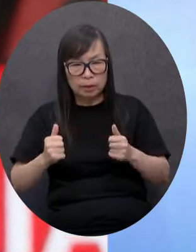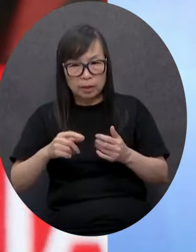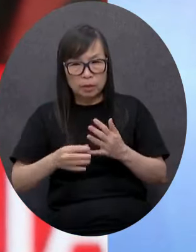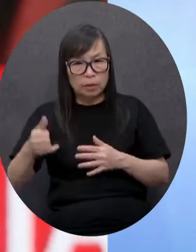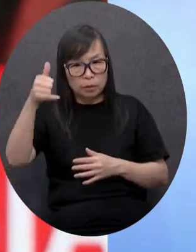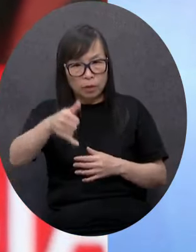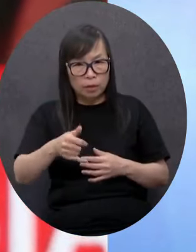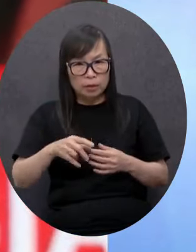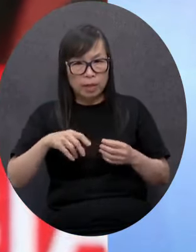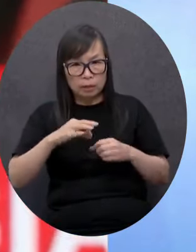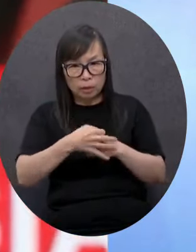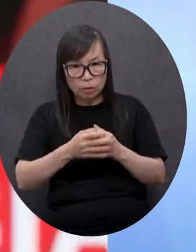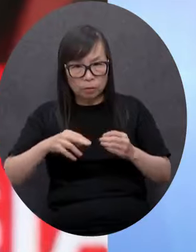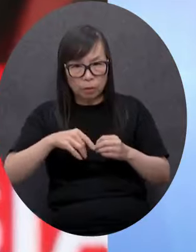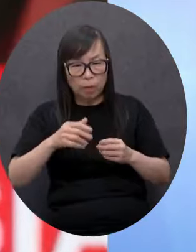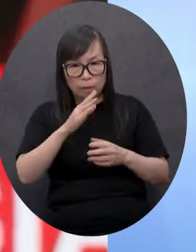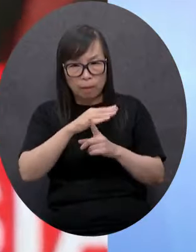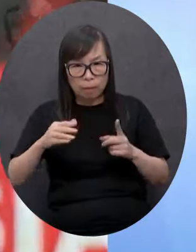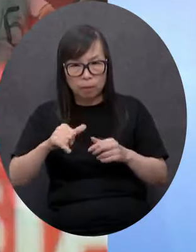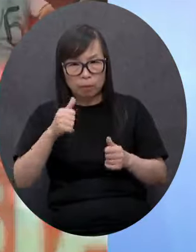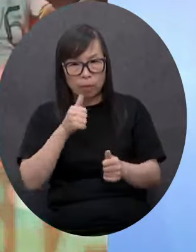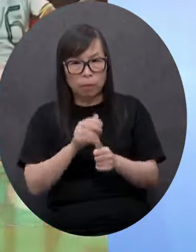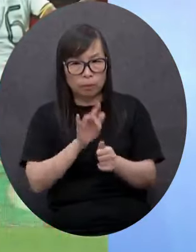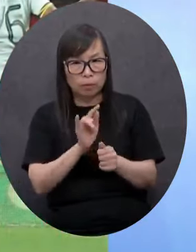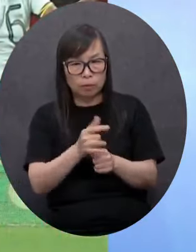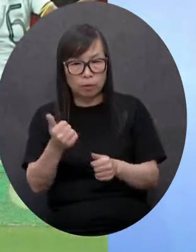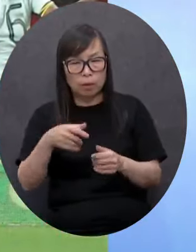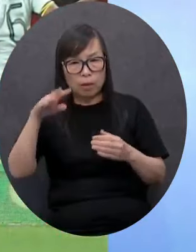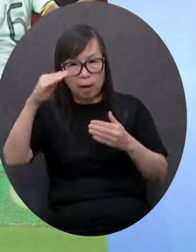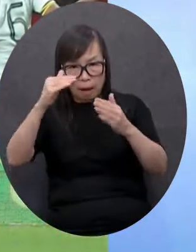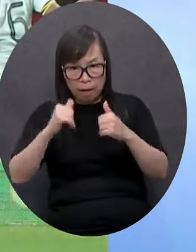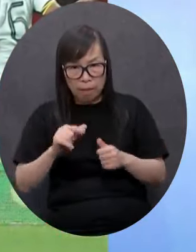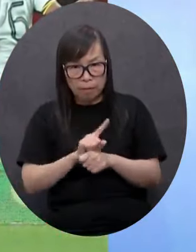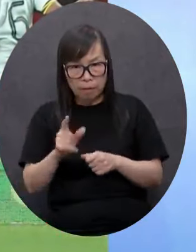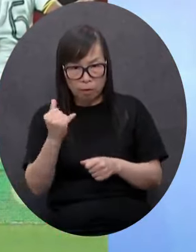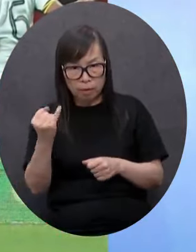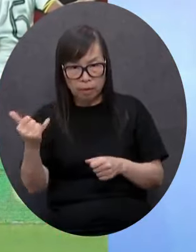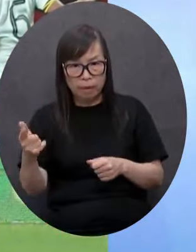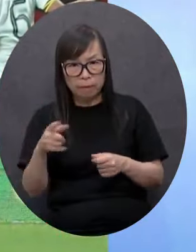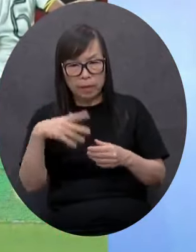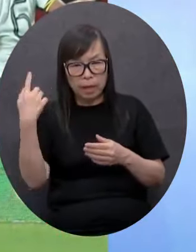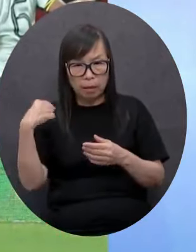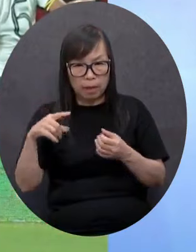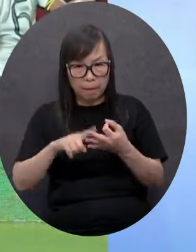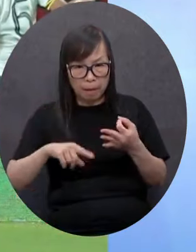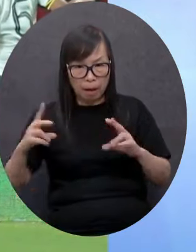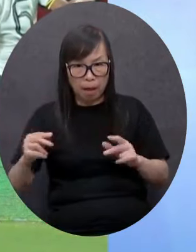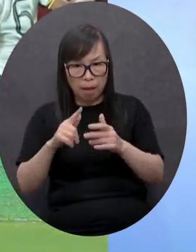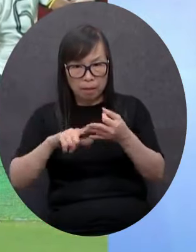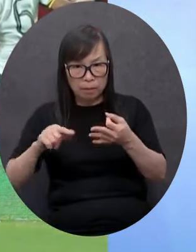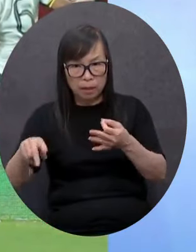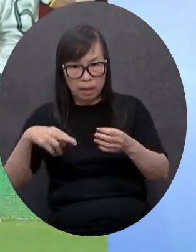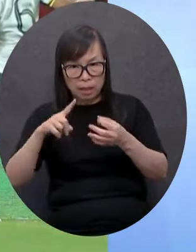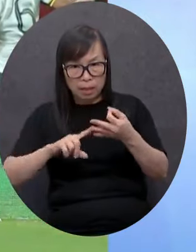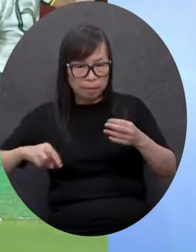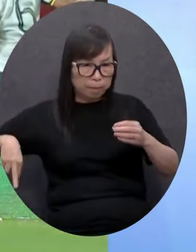阵，但国足半场保持不失守和，去到下半场61分钟才被效力巴黎圣日耳门的李光仁